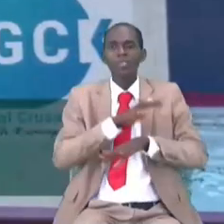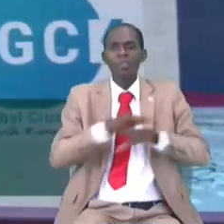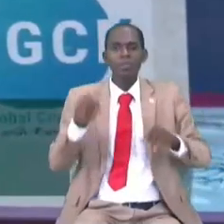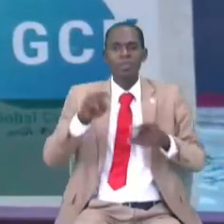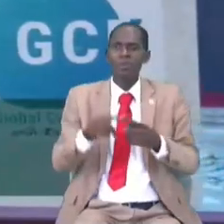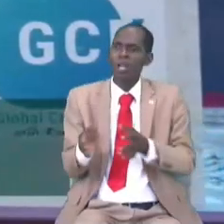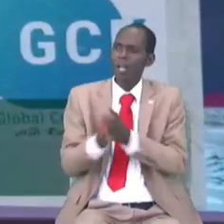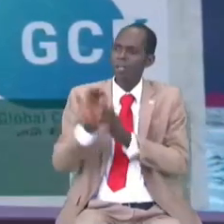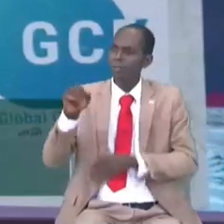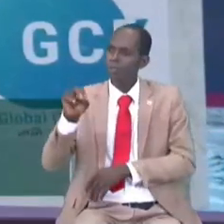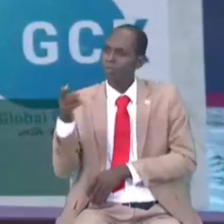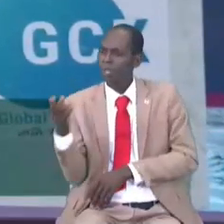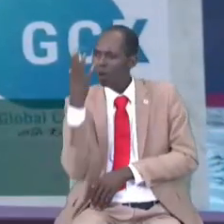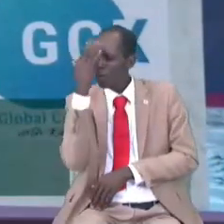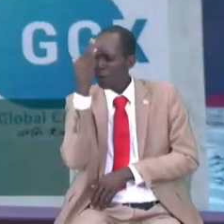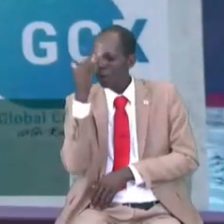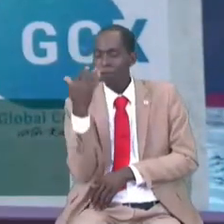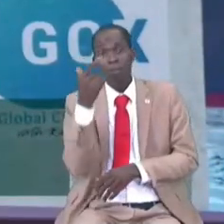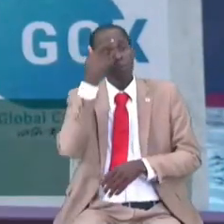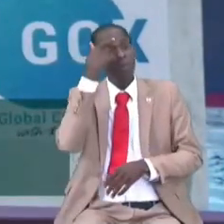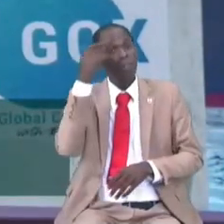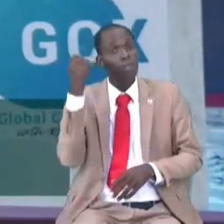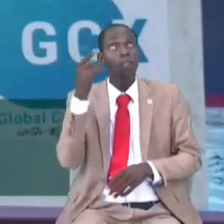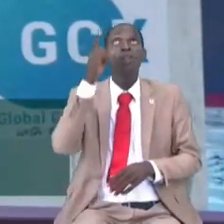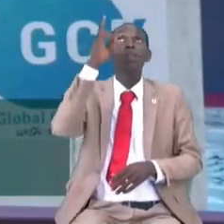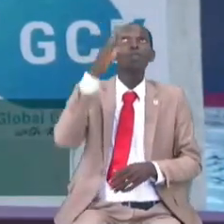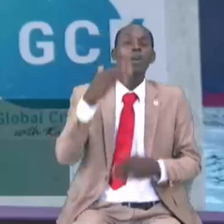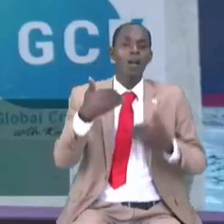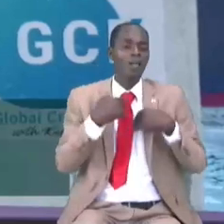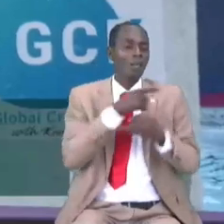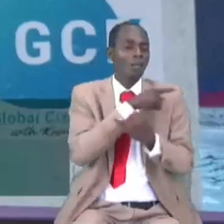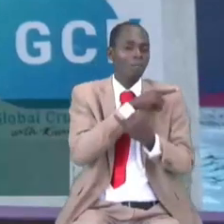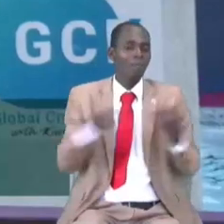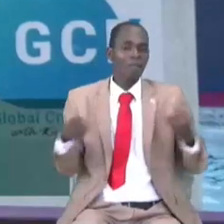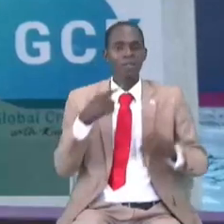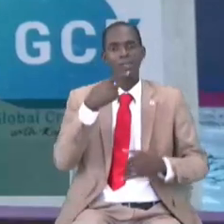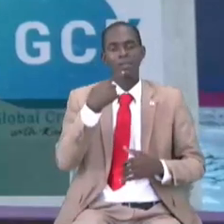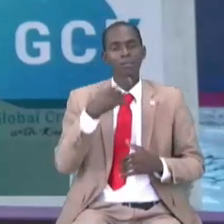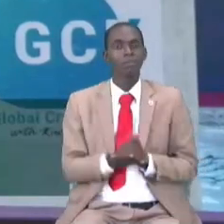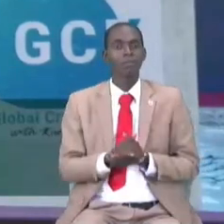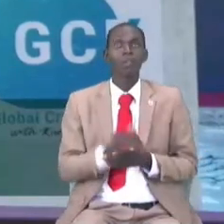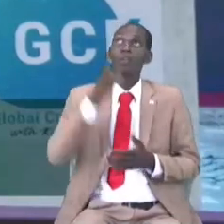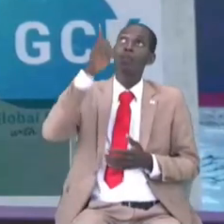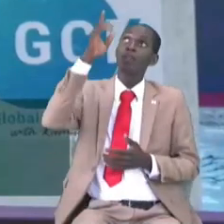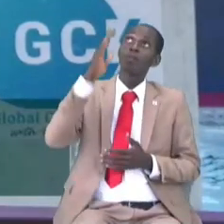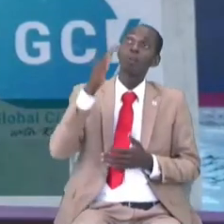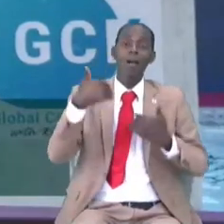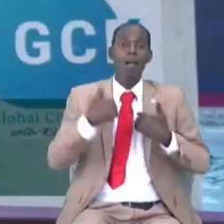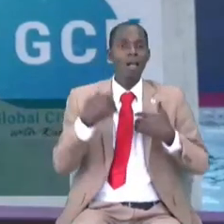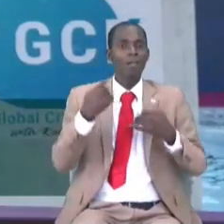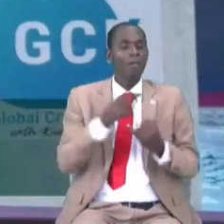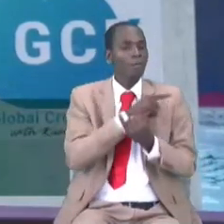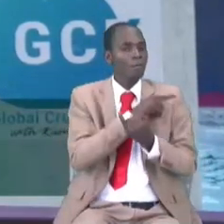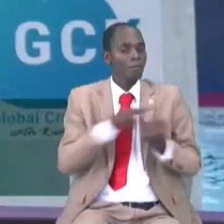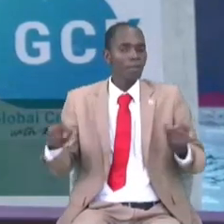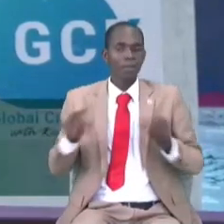Dieu a le dernier mot. Dieu a la volonté finale. Dieu